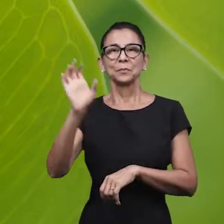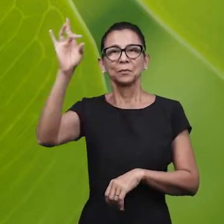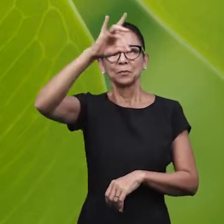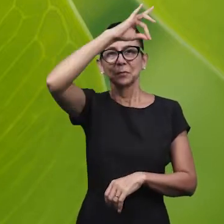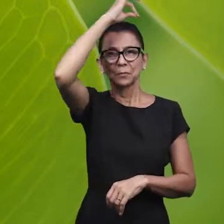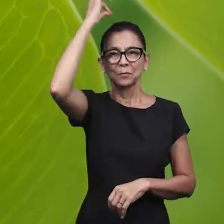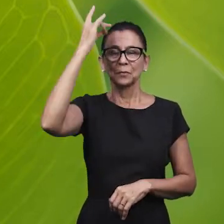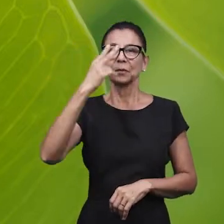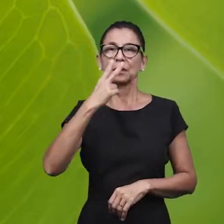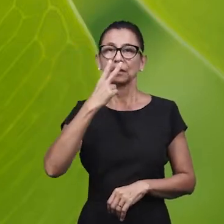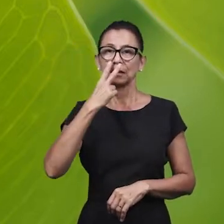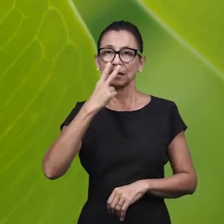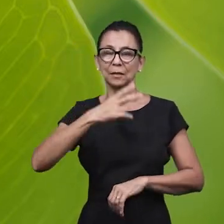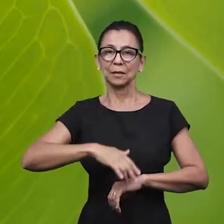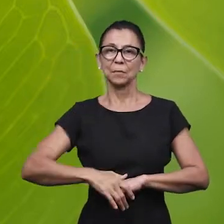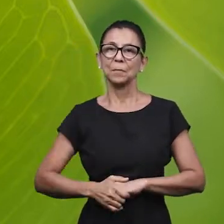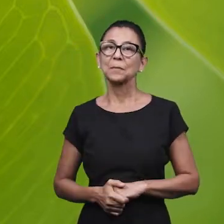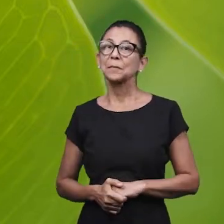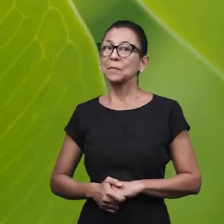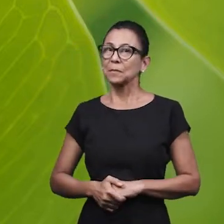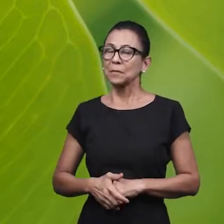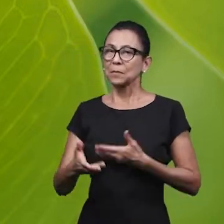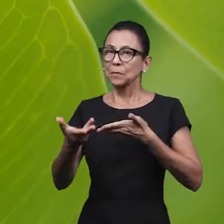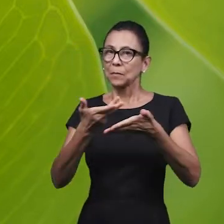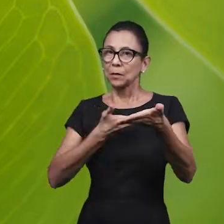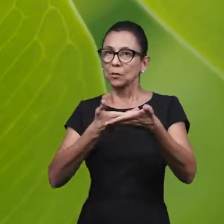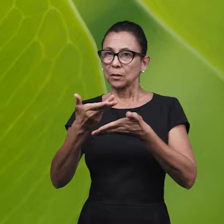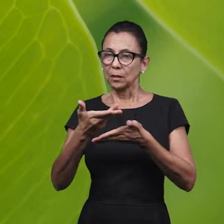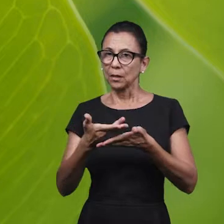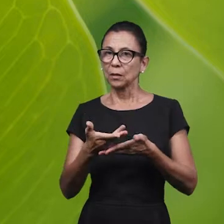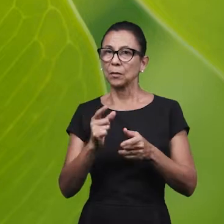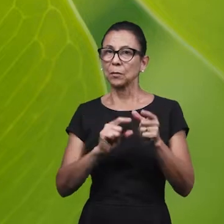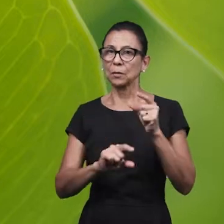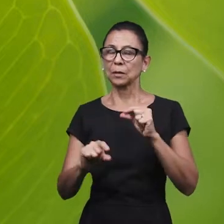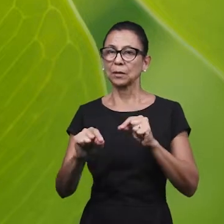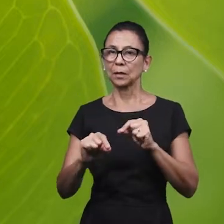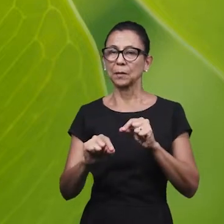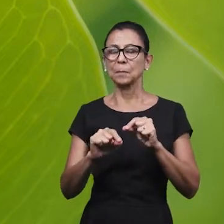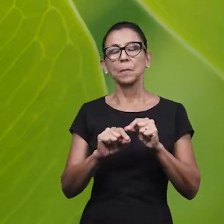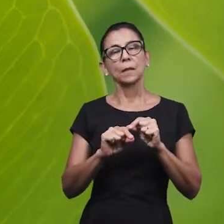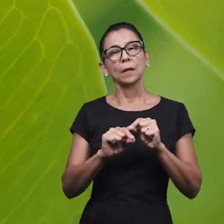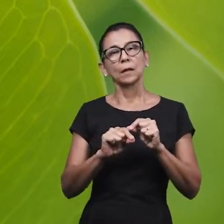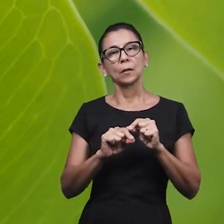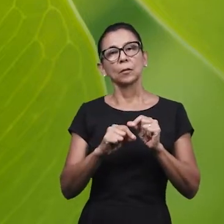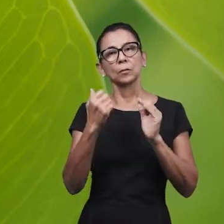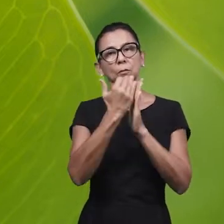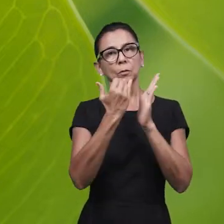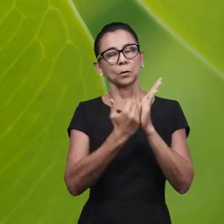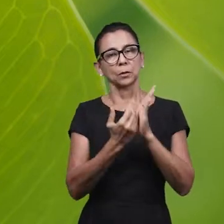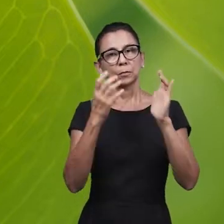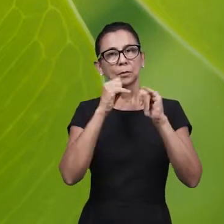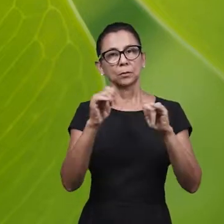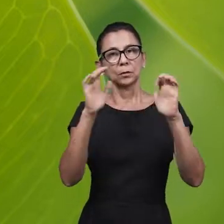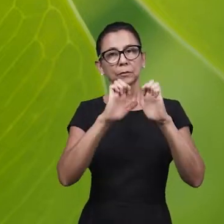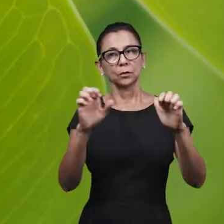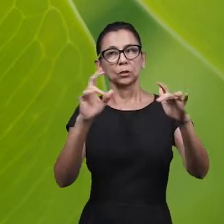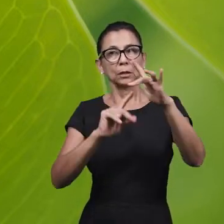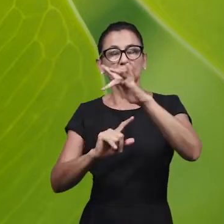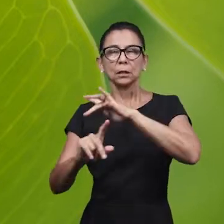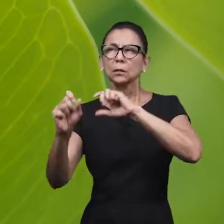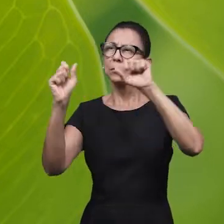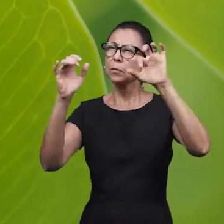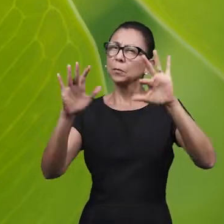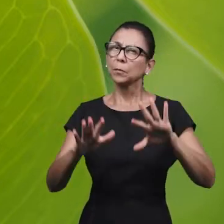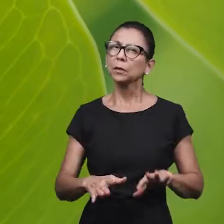Santo. J'aimerais partager ici avec les frères et sœurs la grande bénédiction qui est la programmation en annonçant l'évangile éternel. Nous